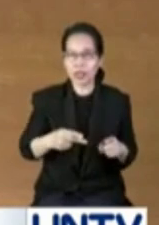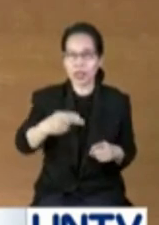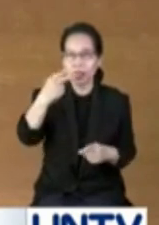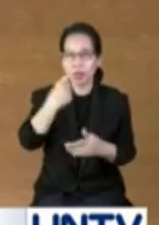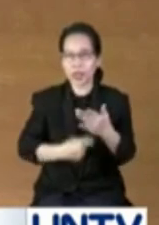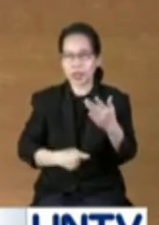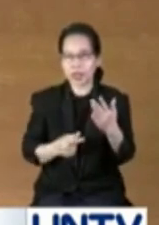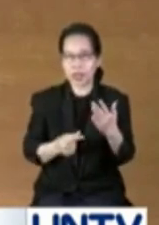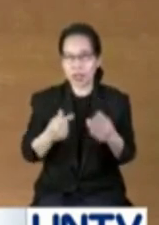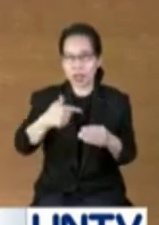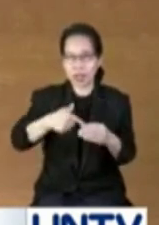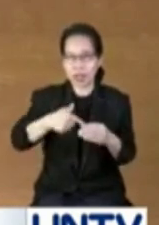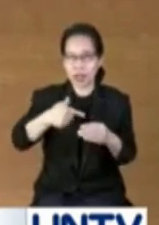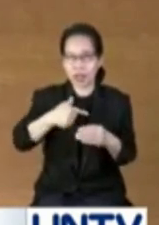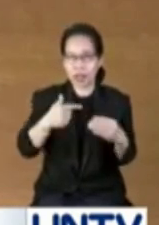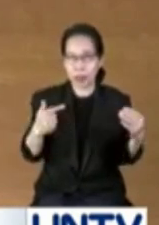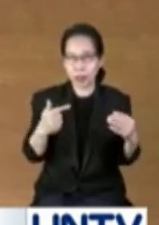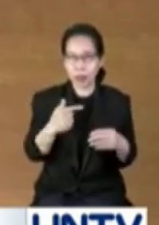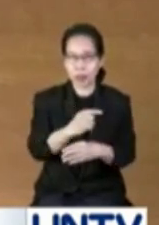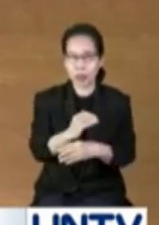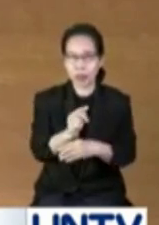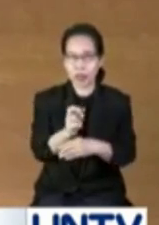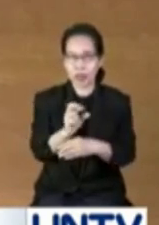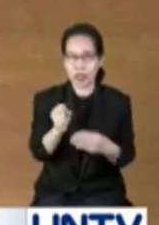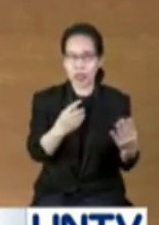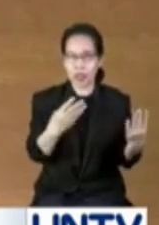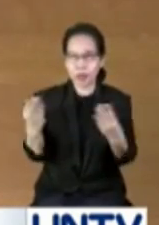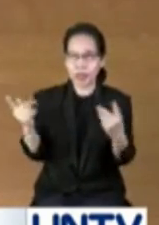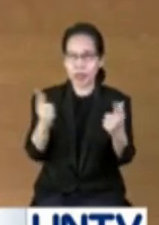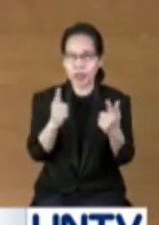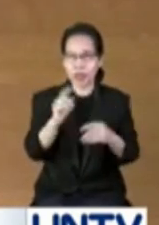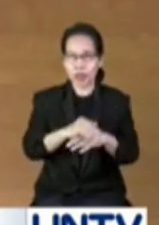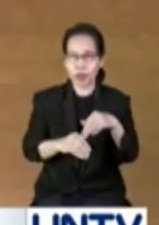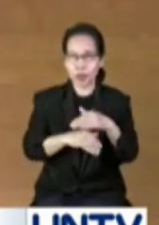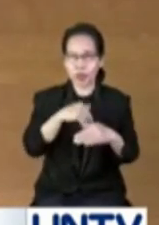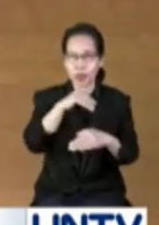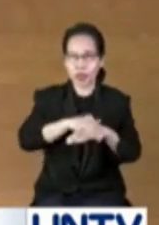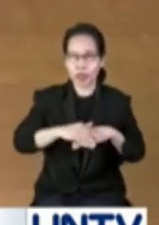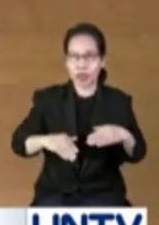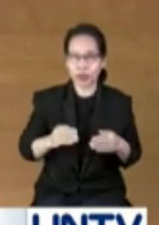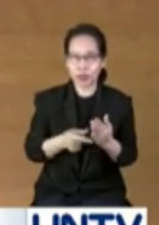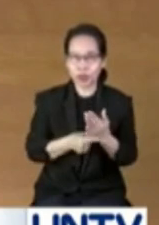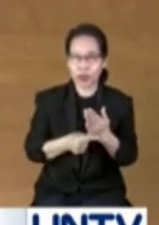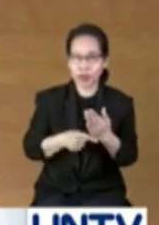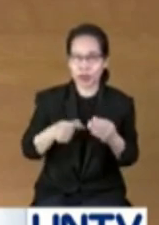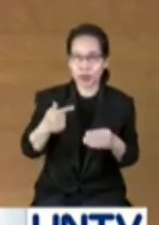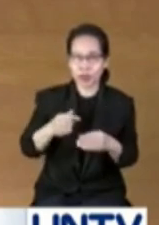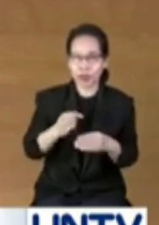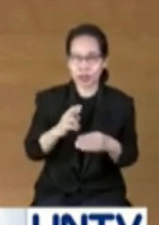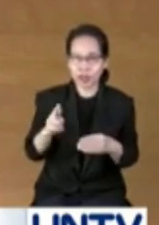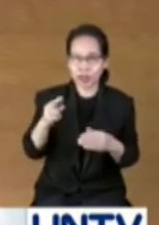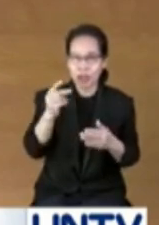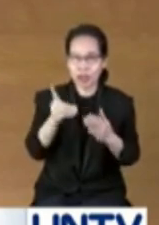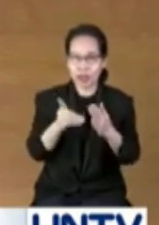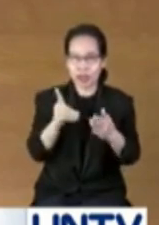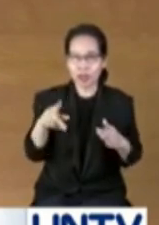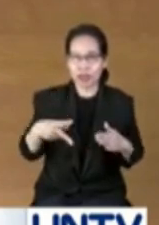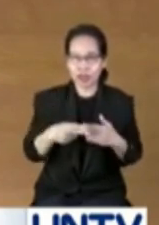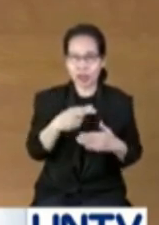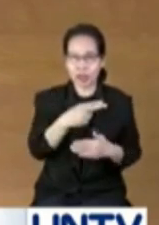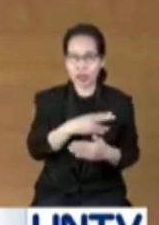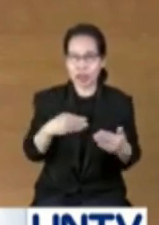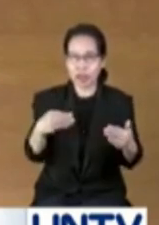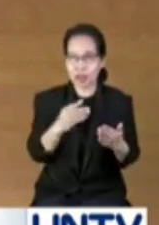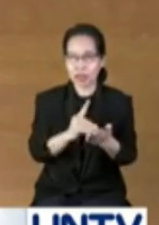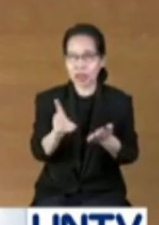pataba, nagdala ng kaunting ginhawa ang mga fuel at fertilizer discount vouchers na ating pinamigay